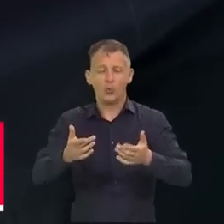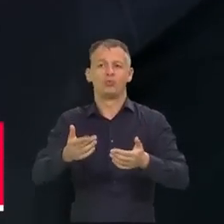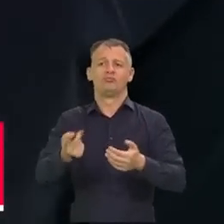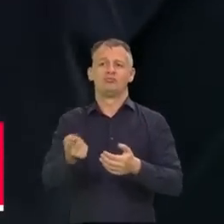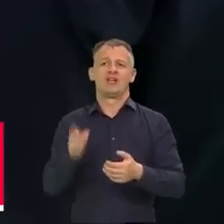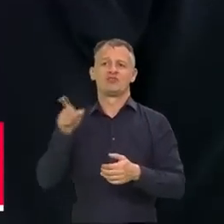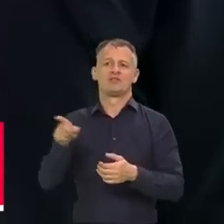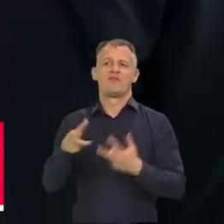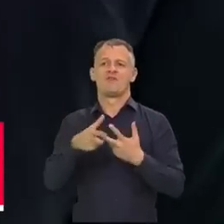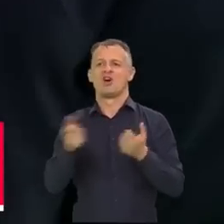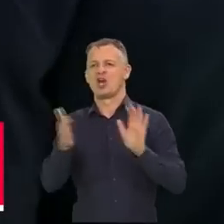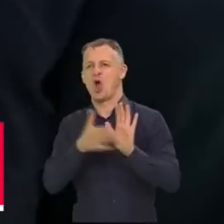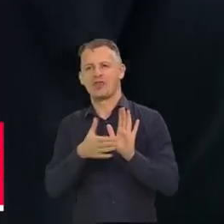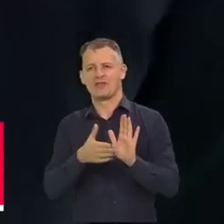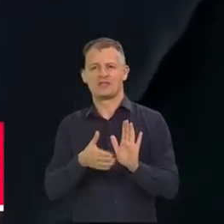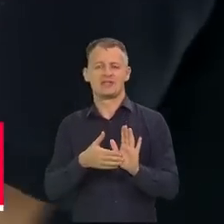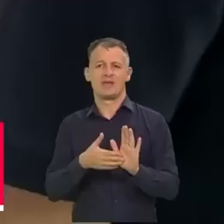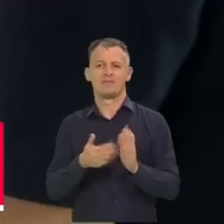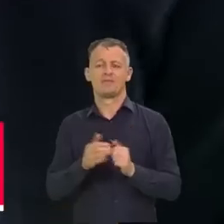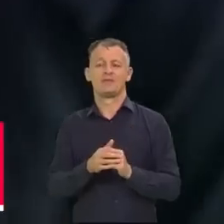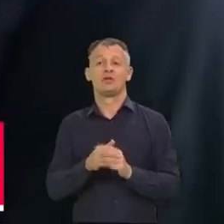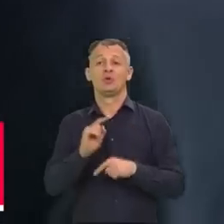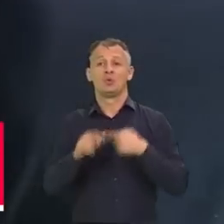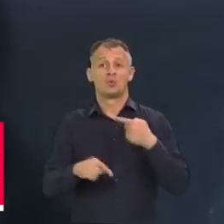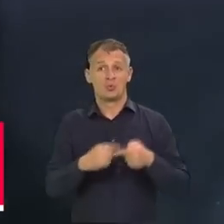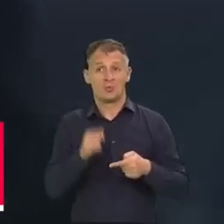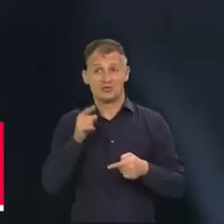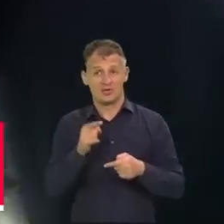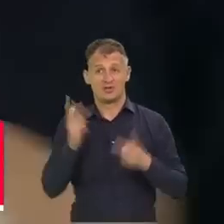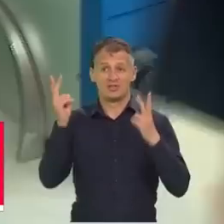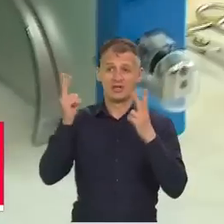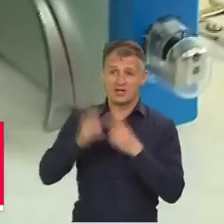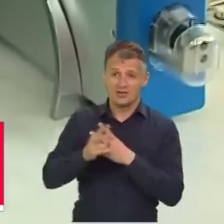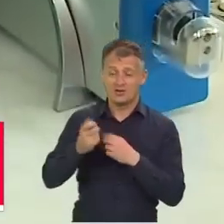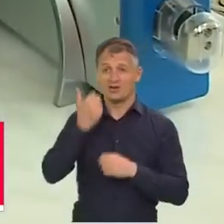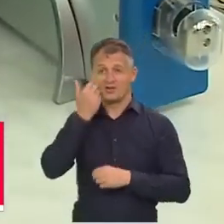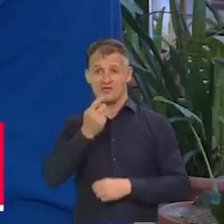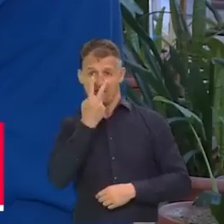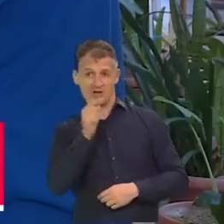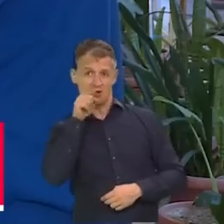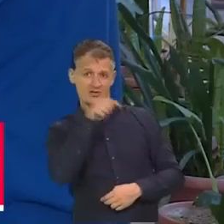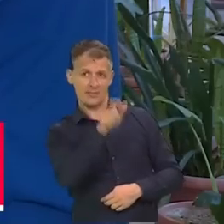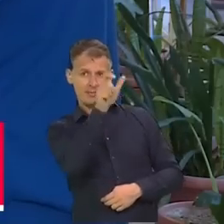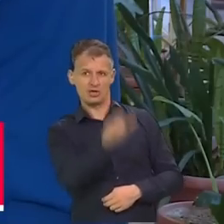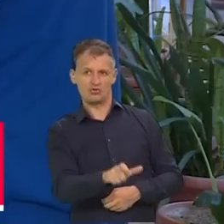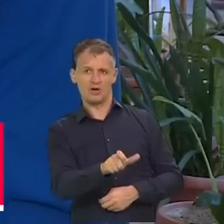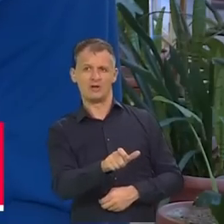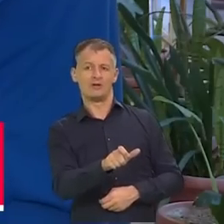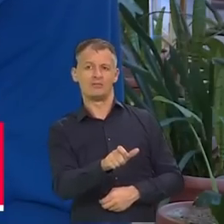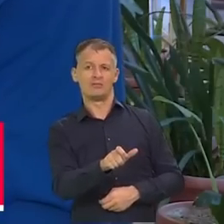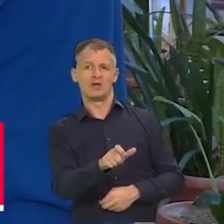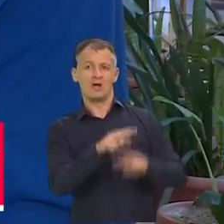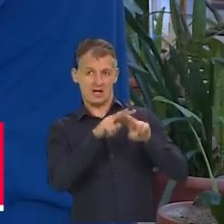fie necondiționat, pentru că de-abia după aceea realizează, când îl văd pe omul acela stând